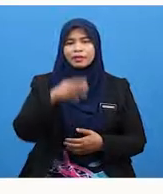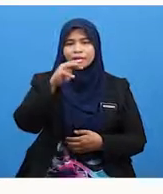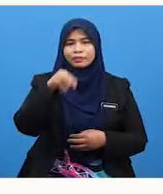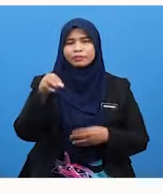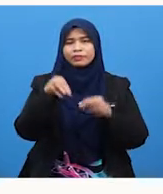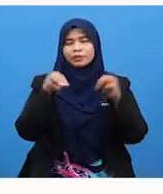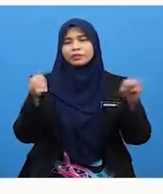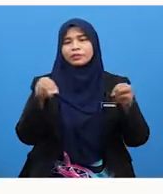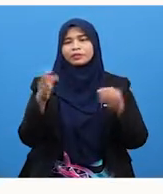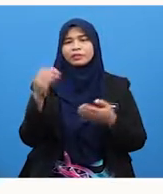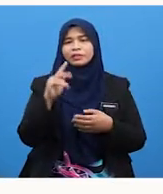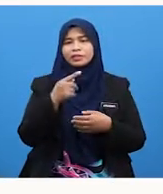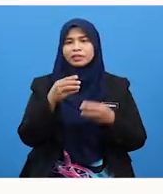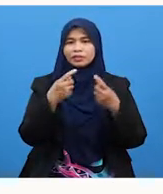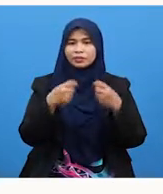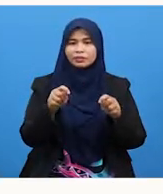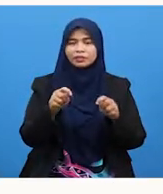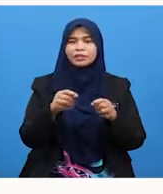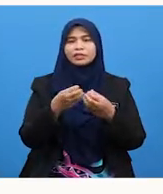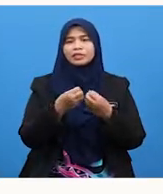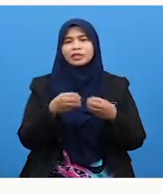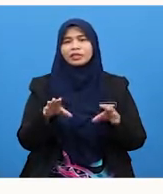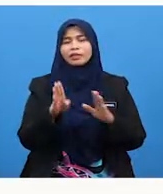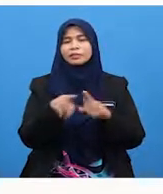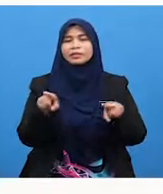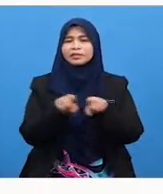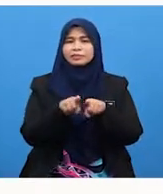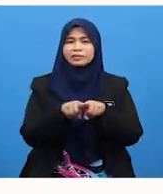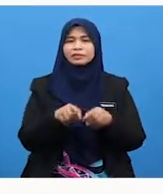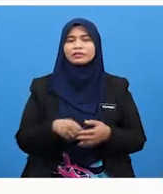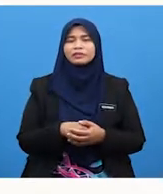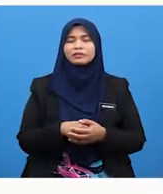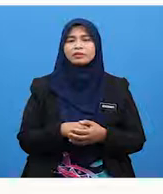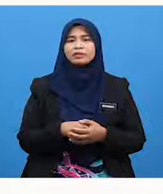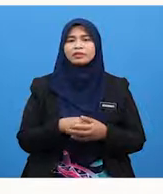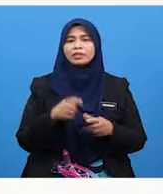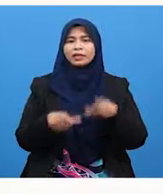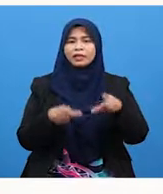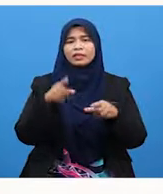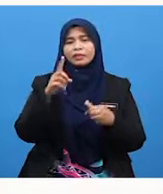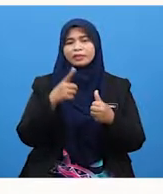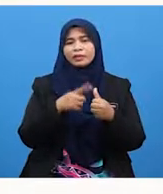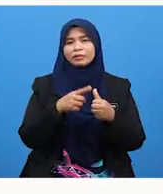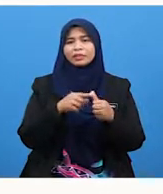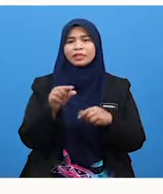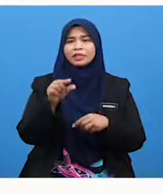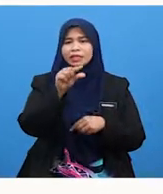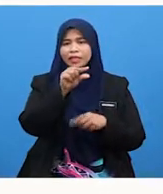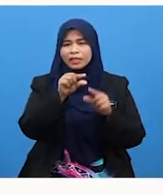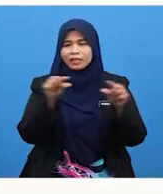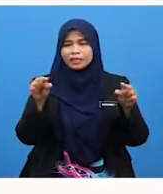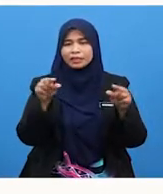Murid-murid, mari kita cuba selesaikan bersama. Langkah pertama, gariskan